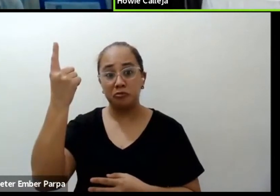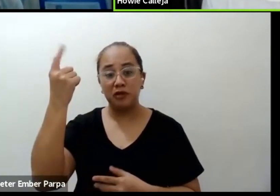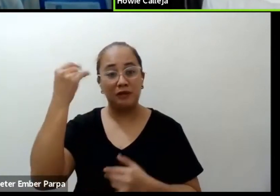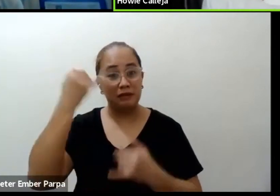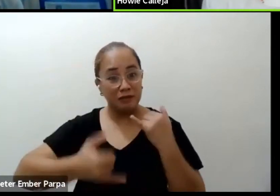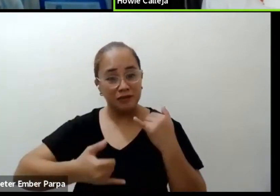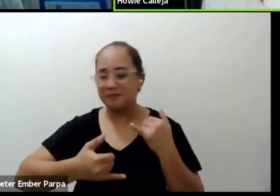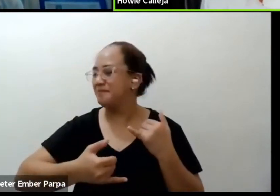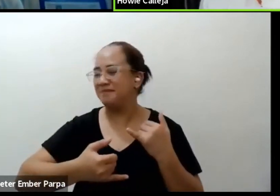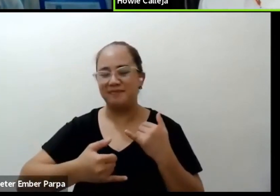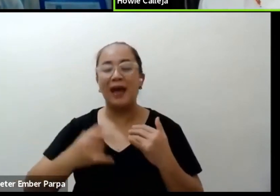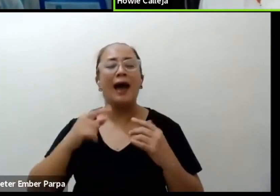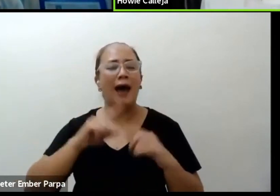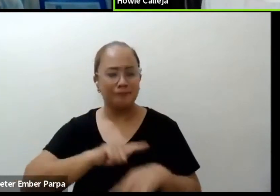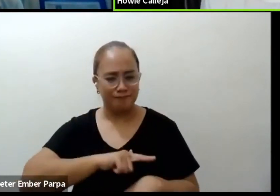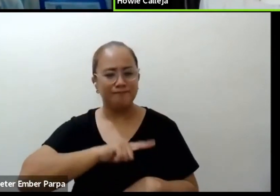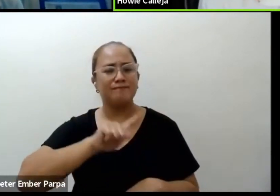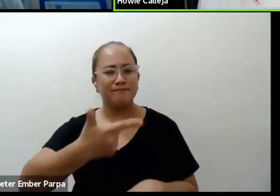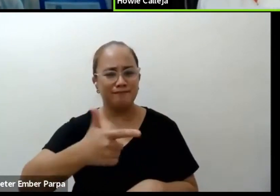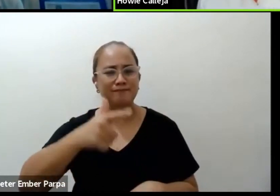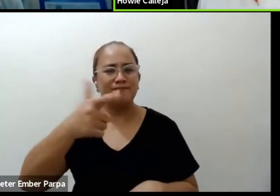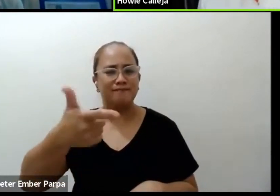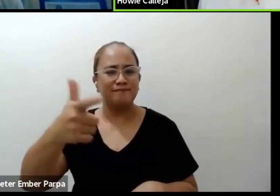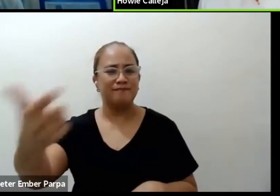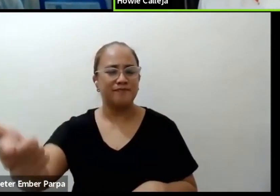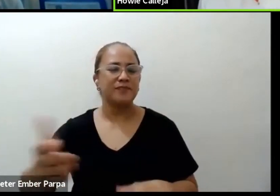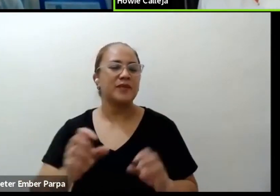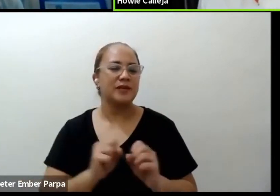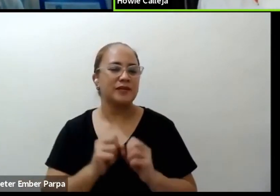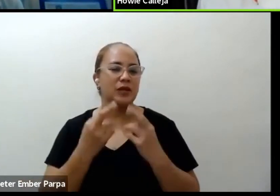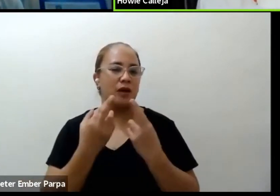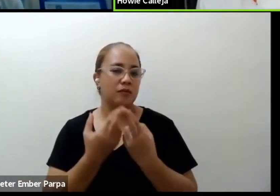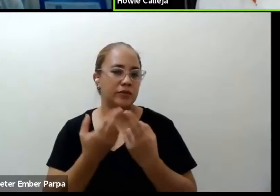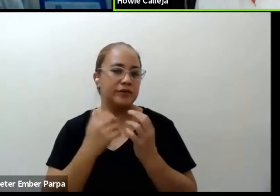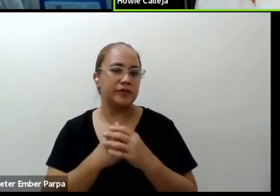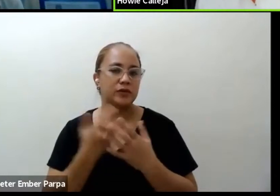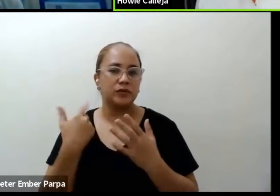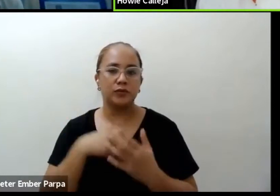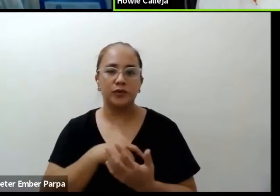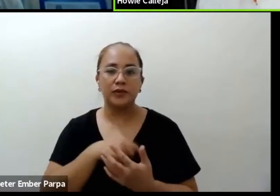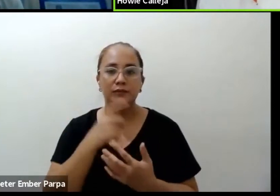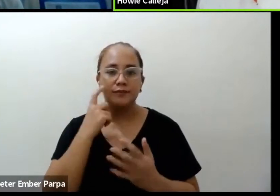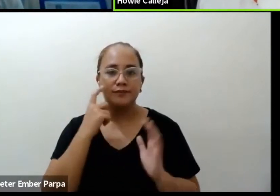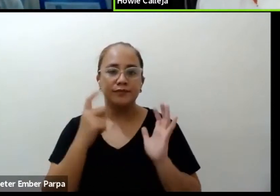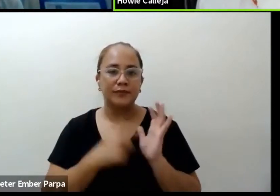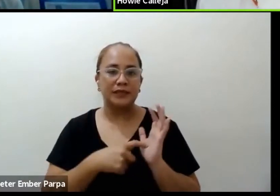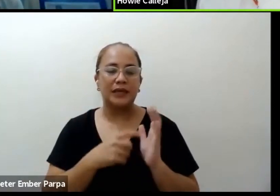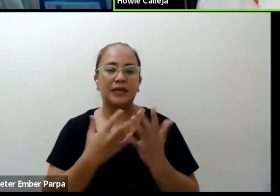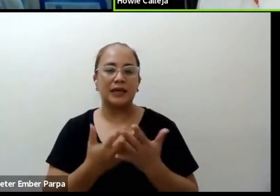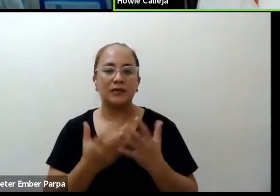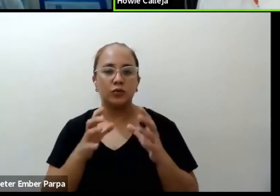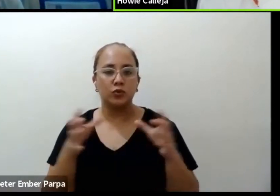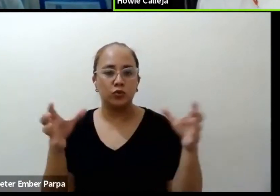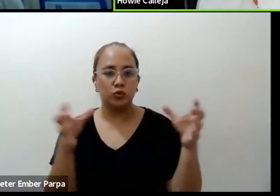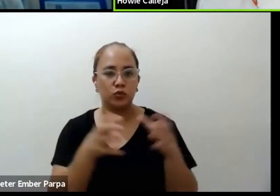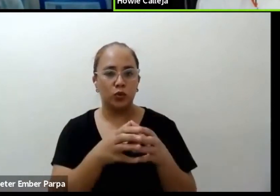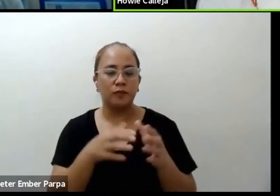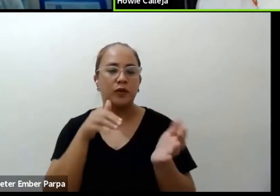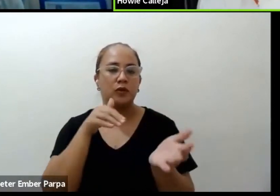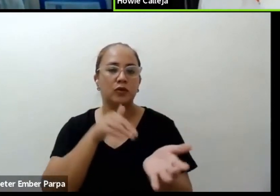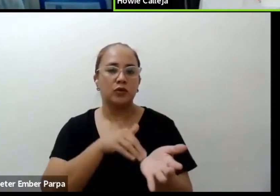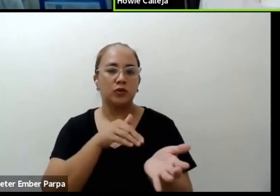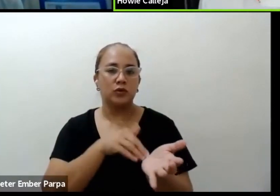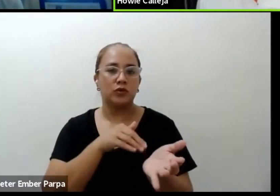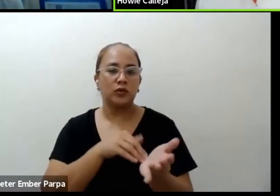a series of webinars again. At ito bibigyan po natin ng pansin ulit yung committee ni Dr. Lenny